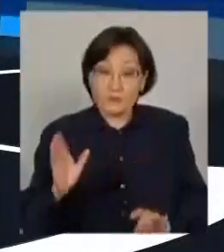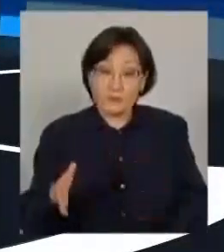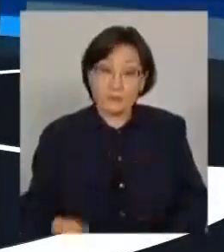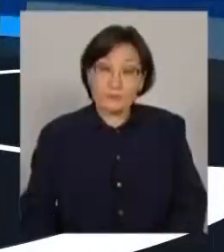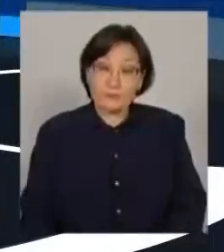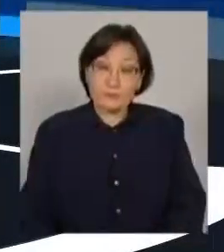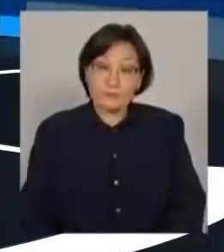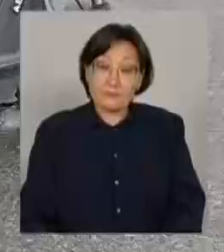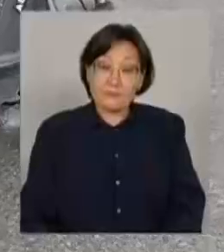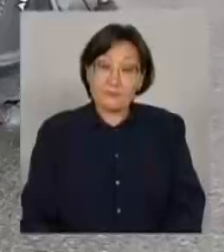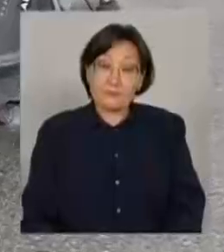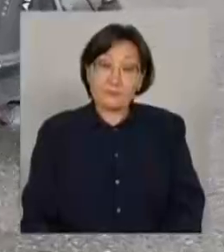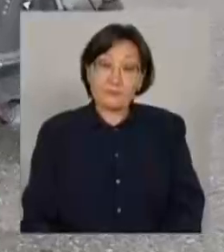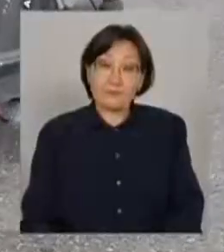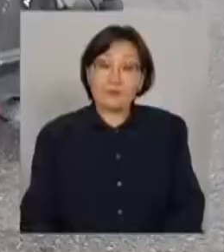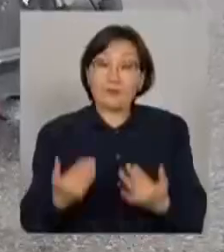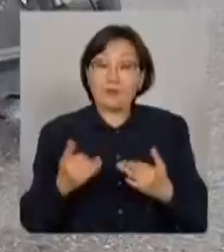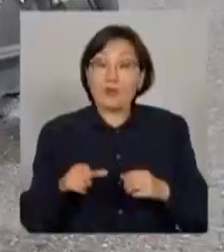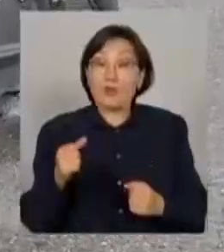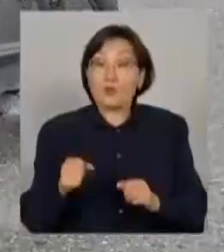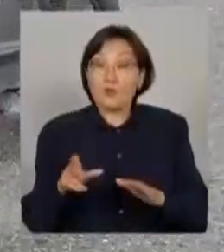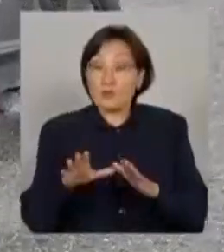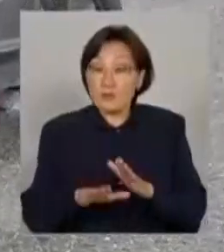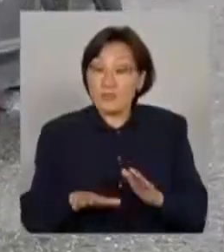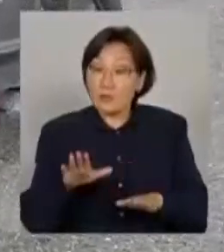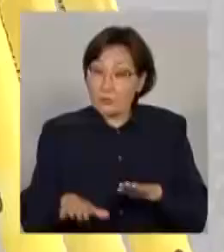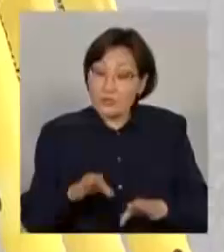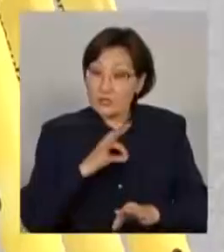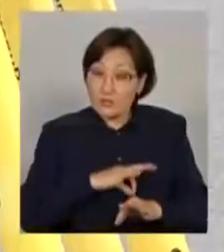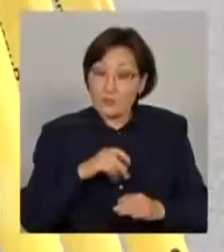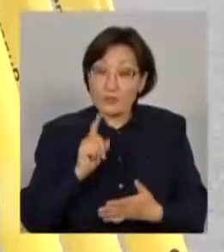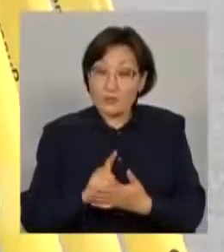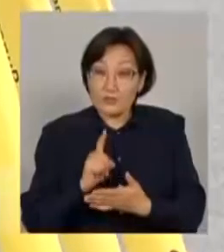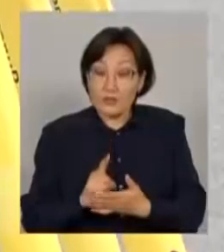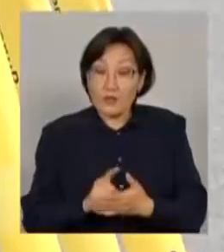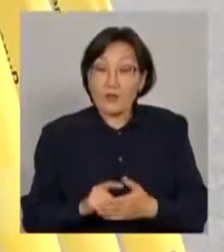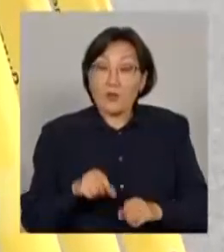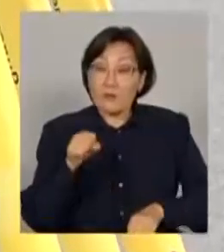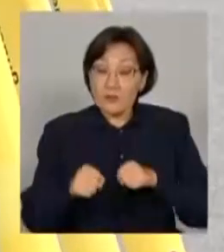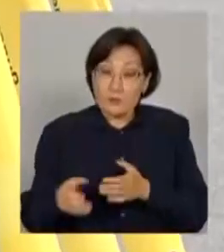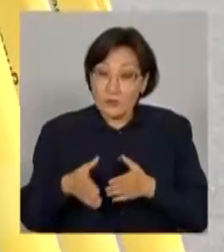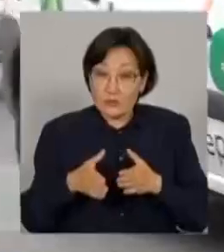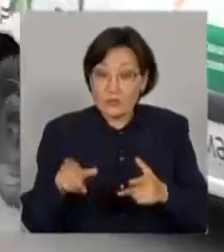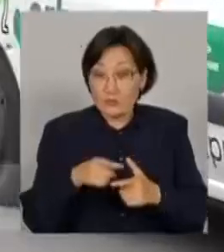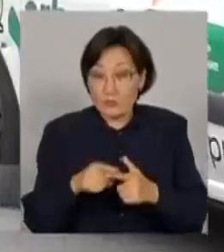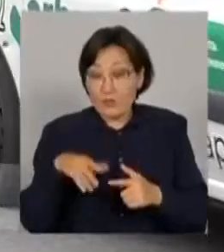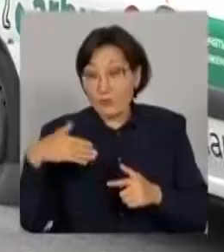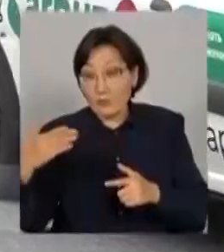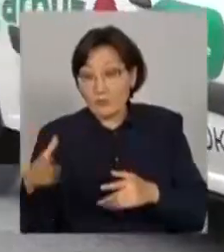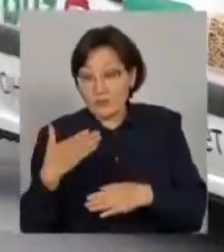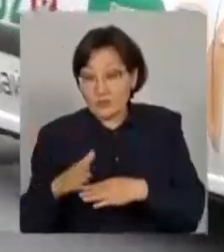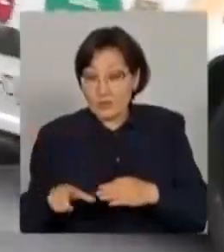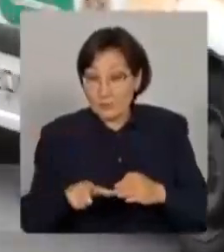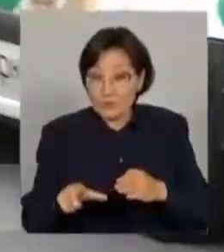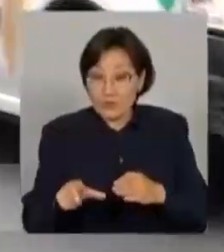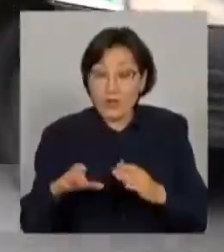подробнее. Отныне водители двухколесных транспортных средств должны ездить по велосипедной дорожке либо по правому краю проезжей